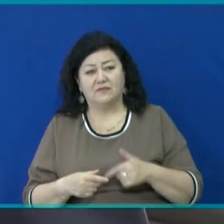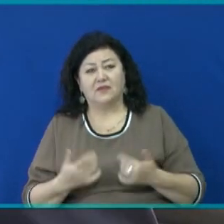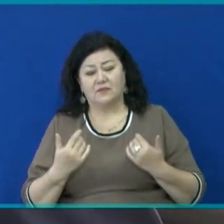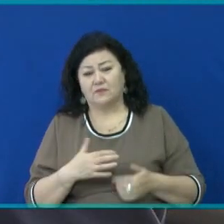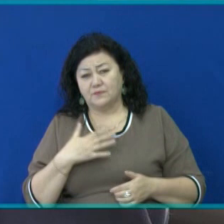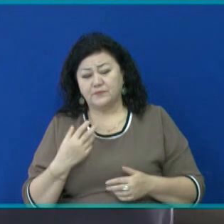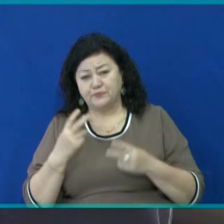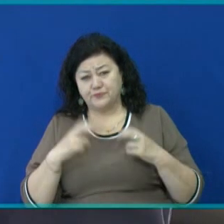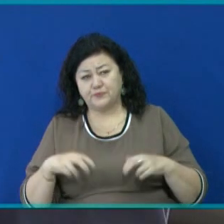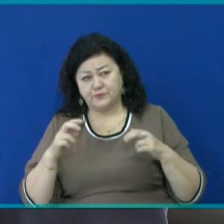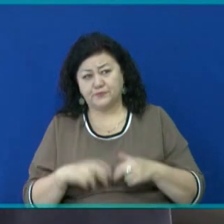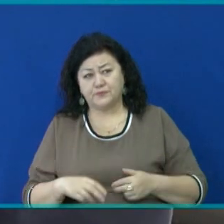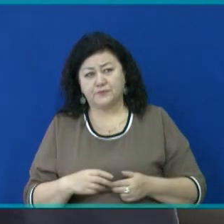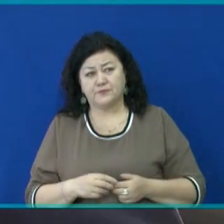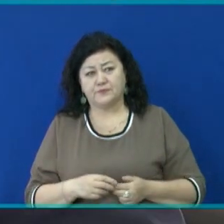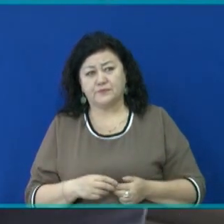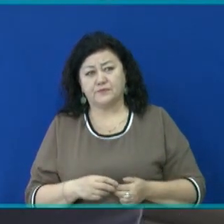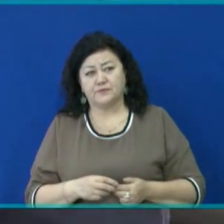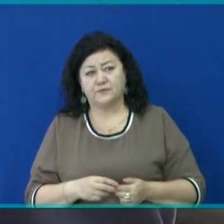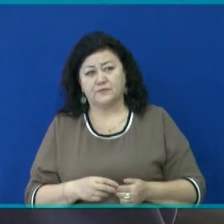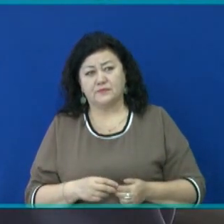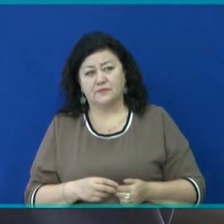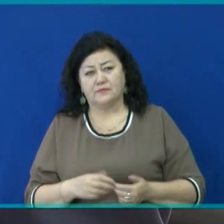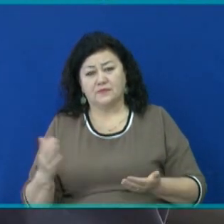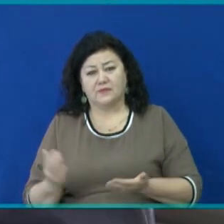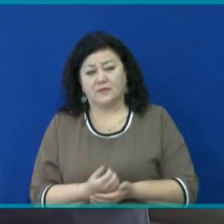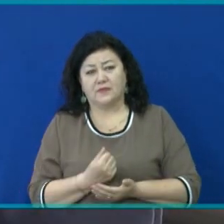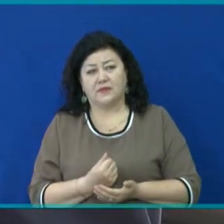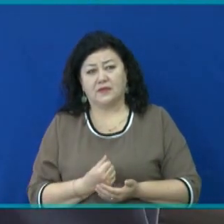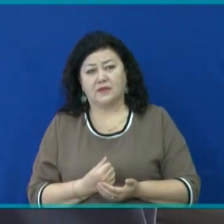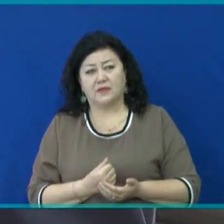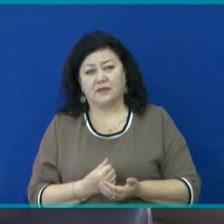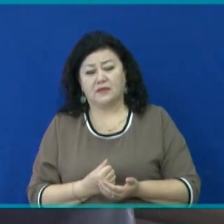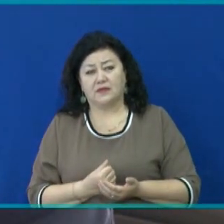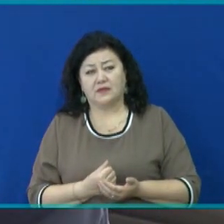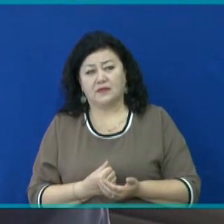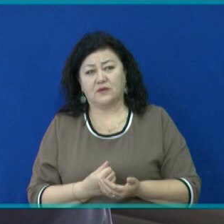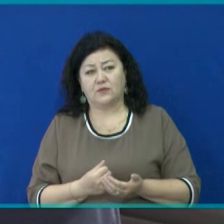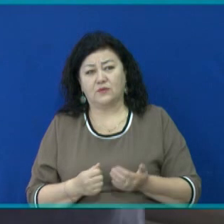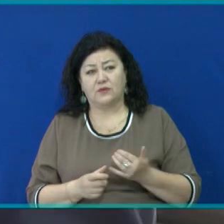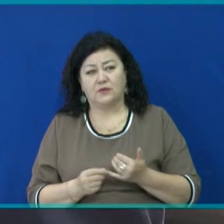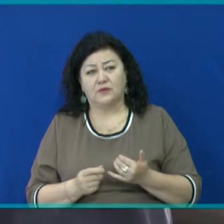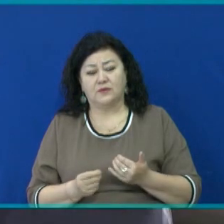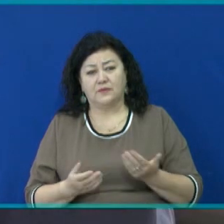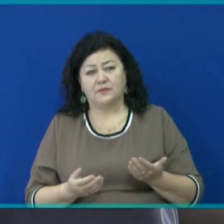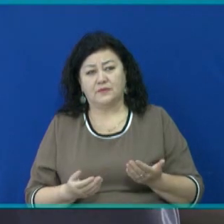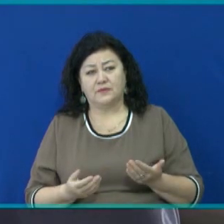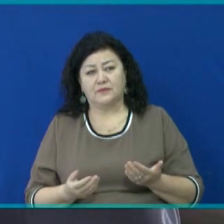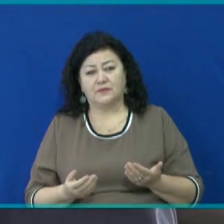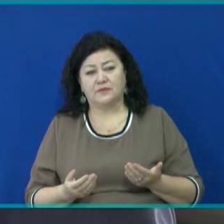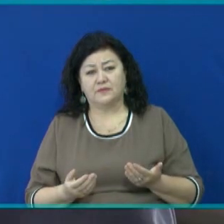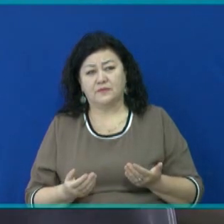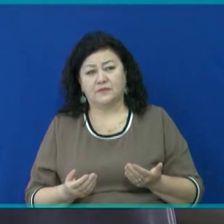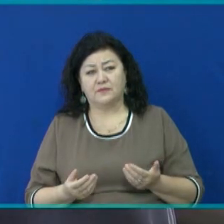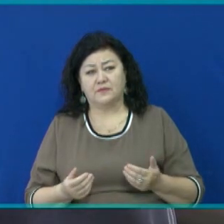тұрмыз. Оны біз қайтармаймыз ғой. Біз оны табамыз, қай жерде жер болса екен, сөйтеміз де біз оны өзінің мынау нетілері бар